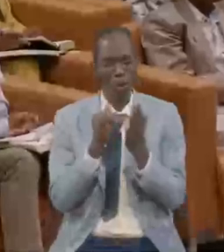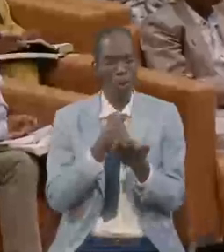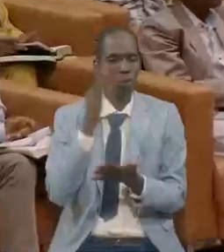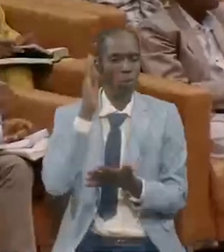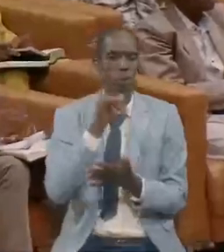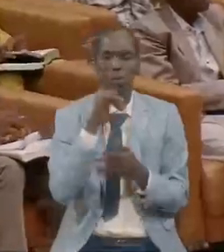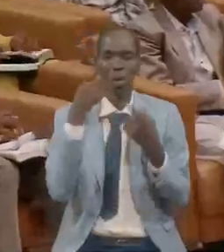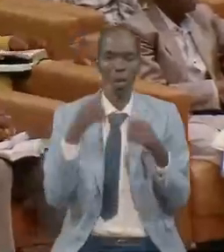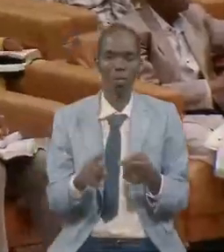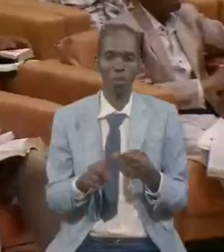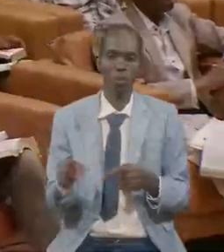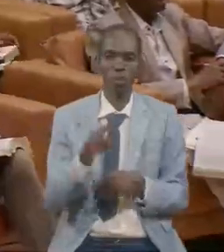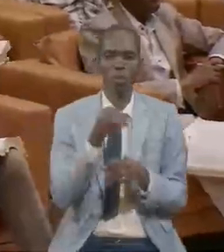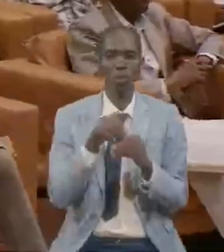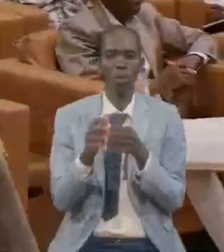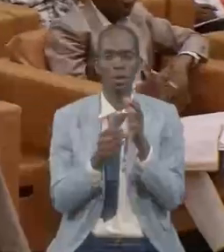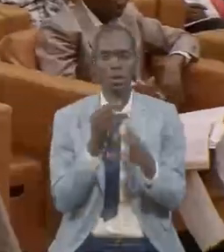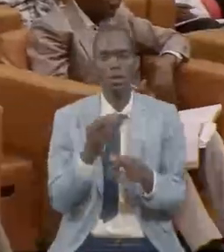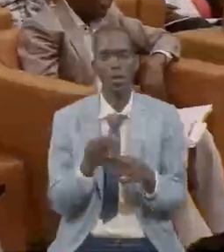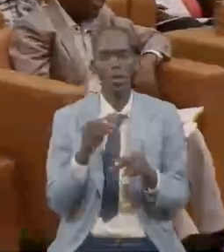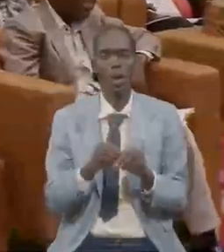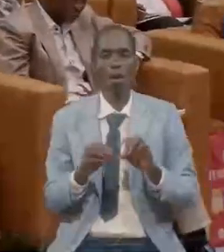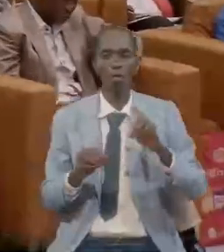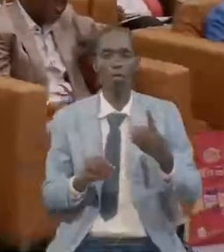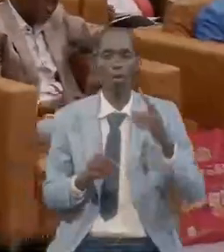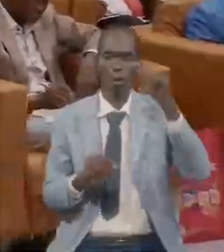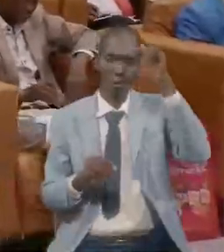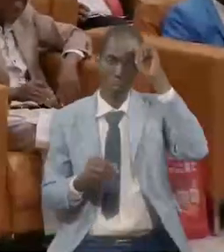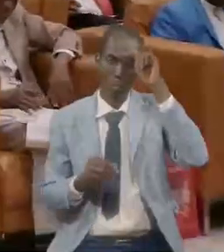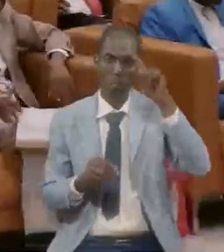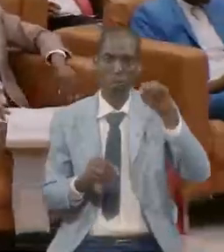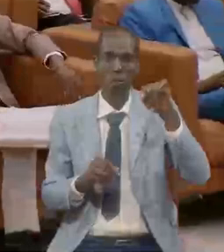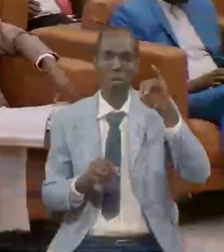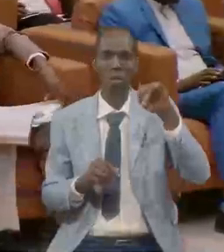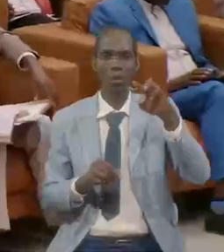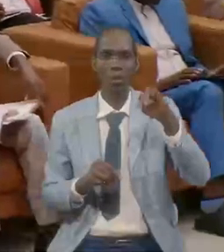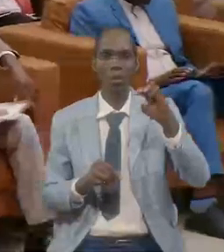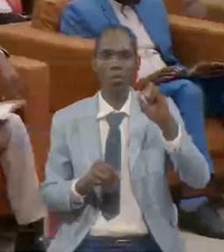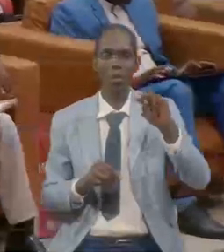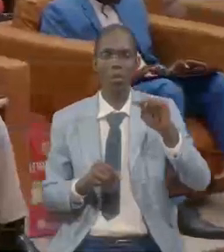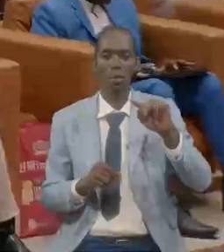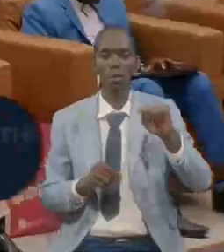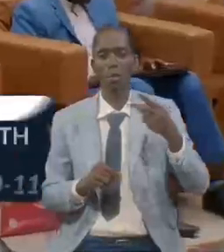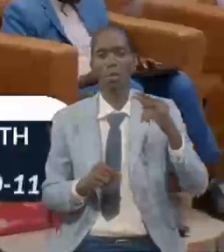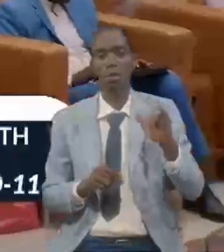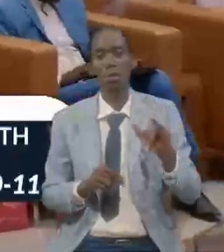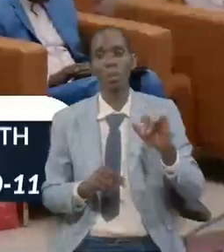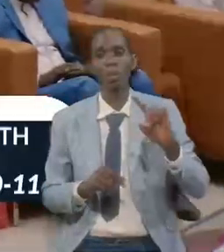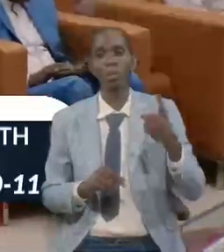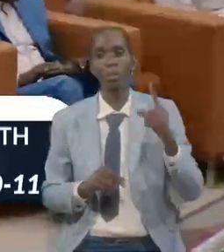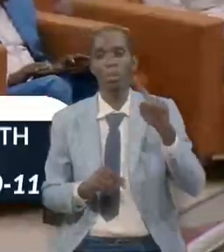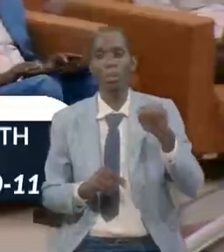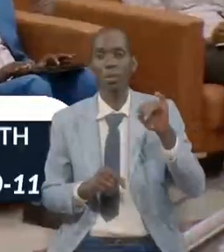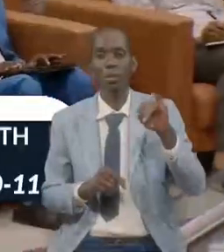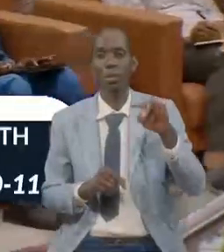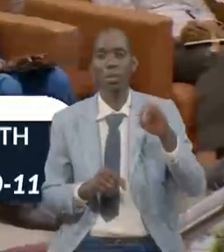vous arrive pas. Allons à 1 Timothée 6. 1 Timothée